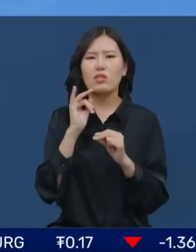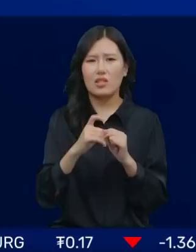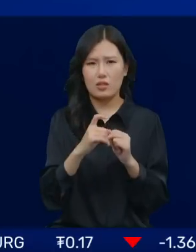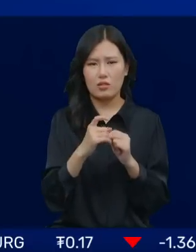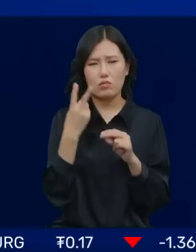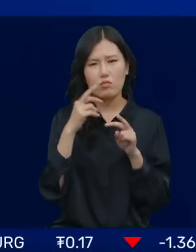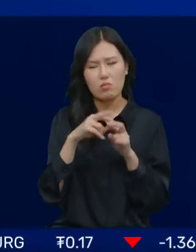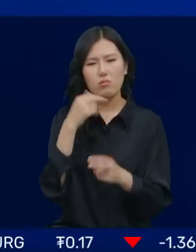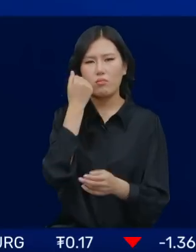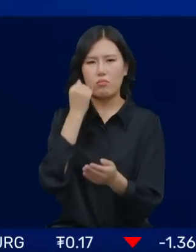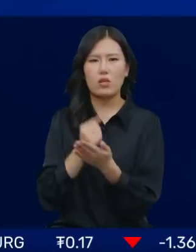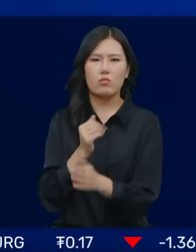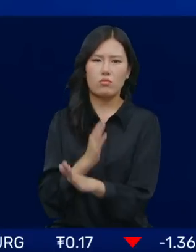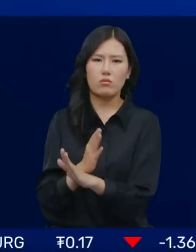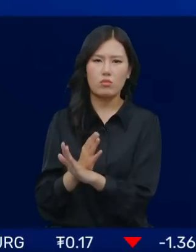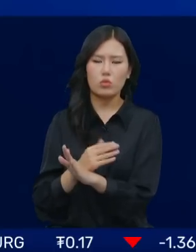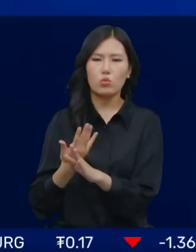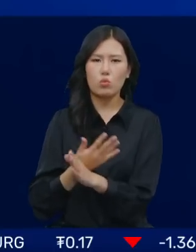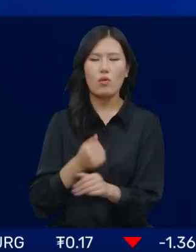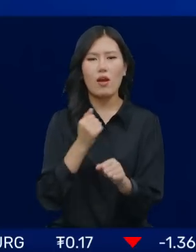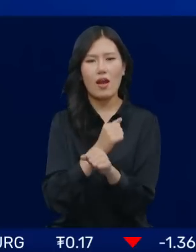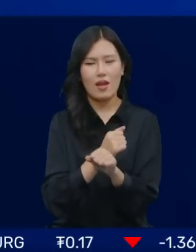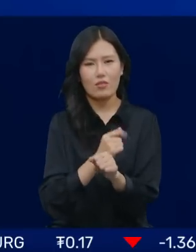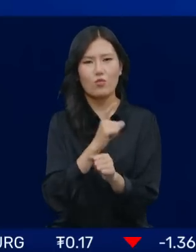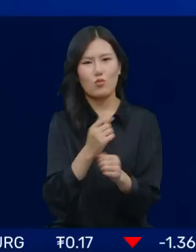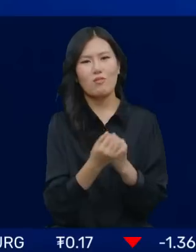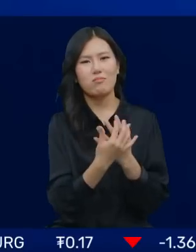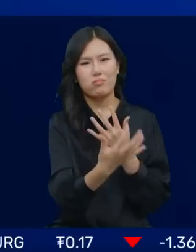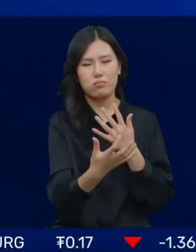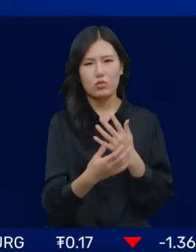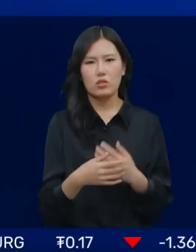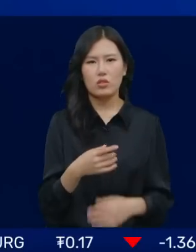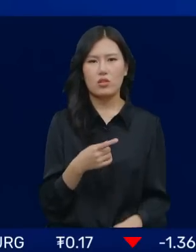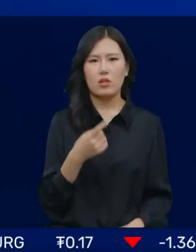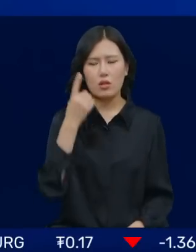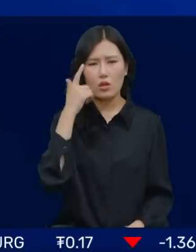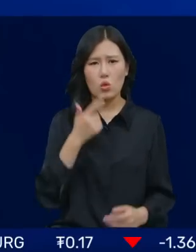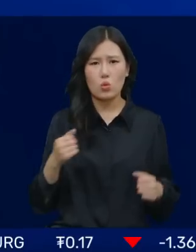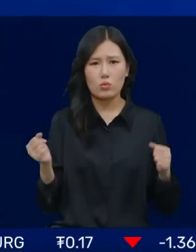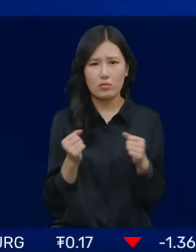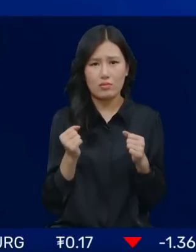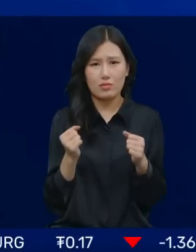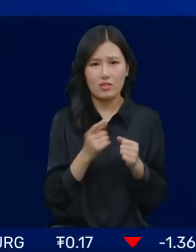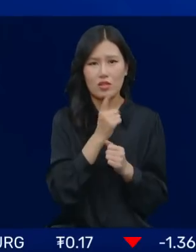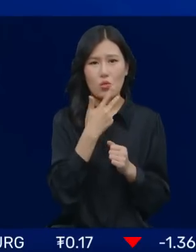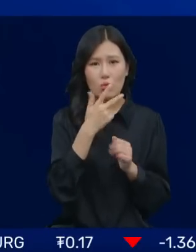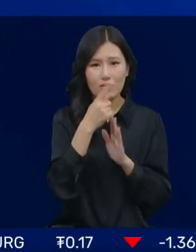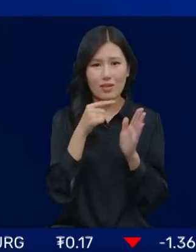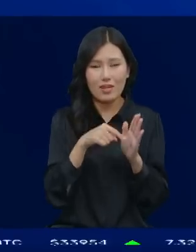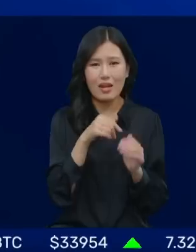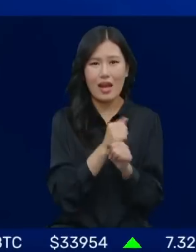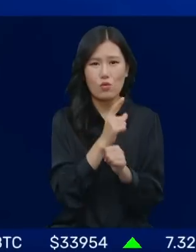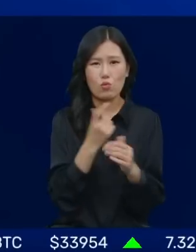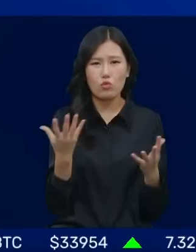баталж байна. За тухайлах юм бол ажиллах хүчний судалгаанаас харахад нэгдүгээр үйлрэл буюу яг эд хүйтэн цаг үед ажилчдын тоо буурдаг юм байна.